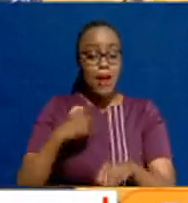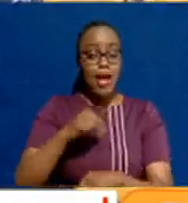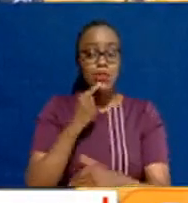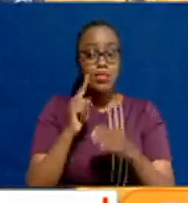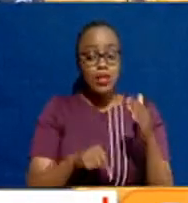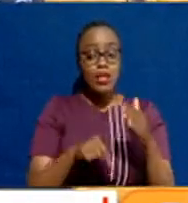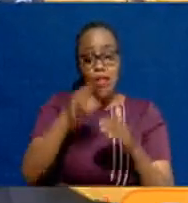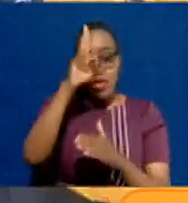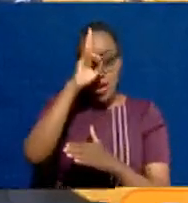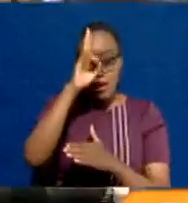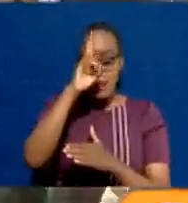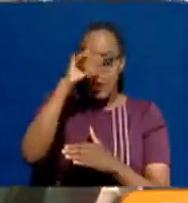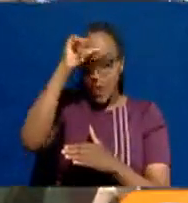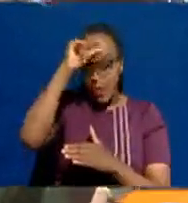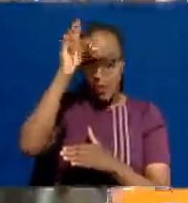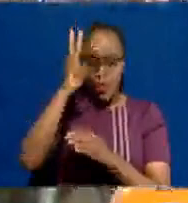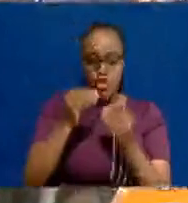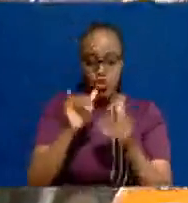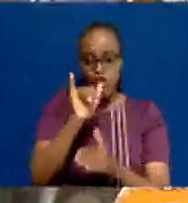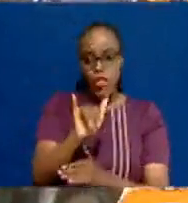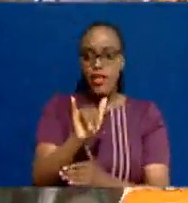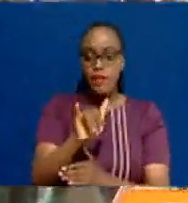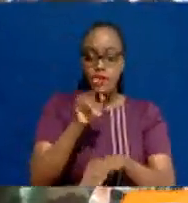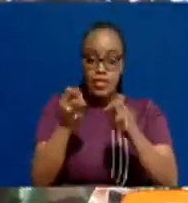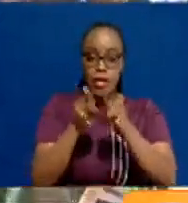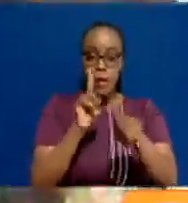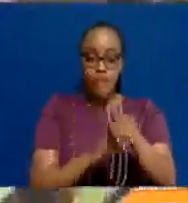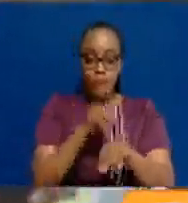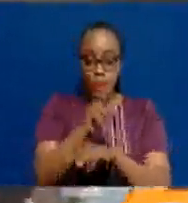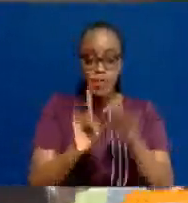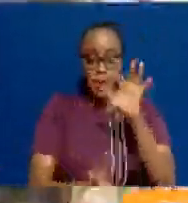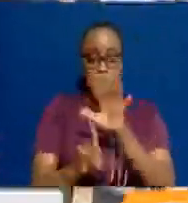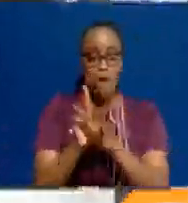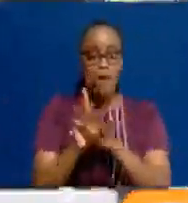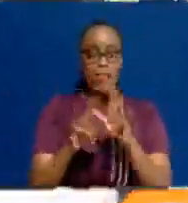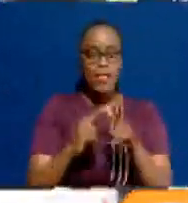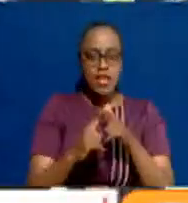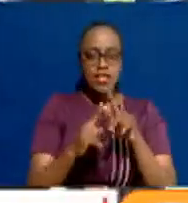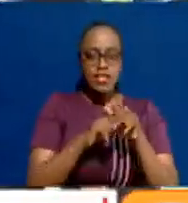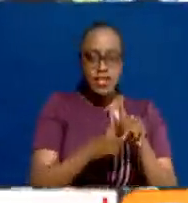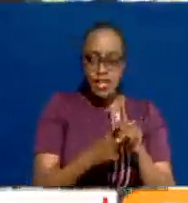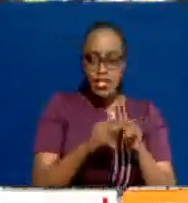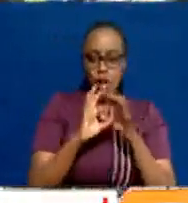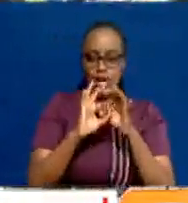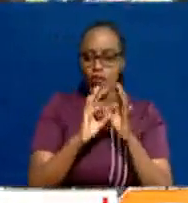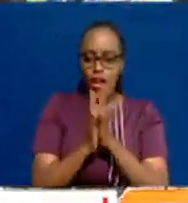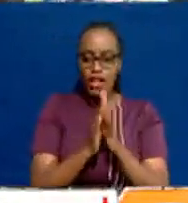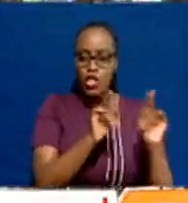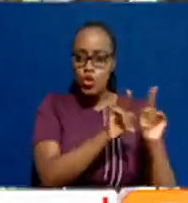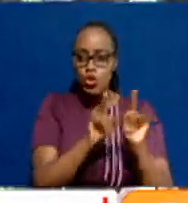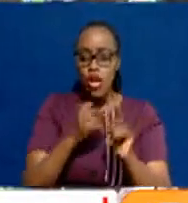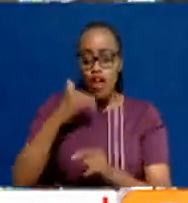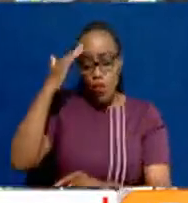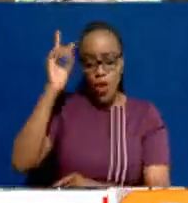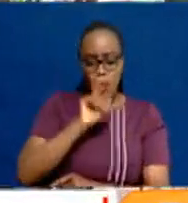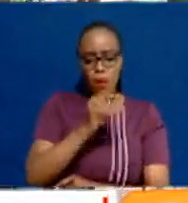kwamba bado serikali itaangalia. Immediately wakati hiyo kitu ilitokea, tukaanza coordinate na wale officers wetu walikuwa hapa